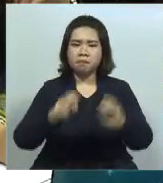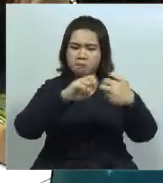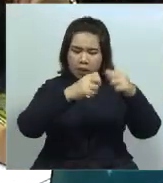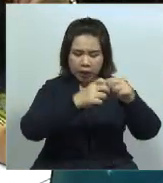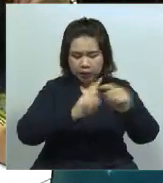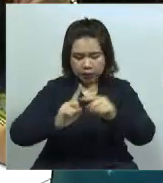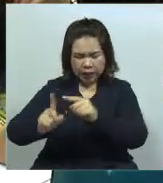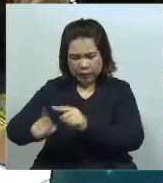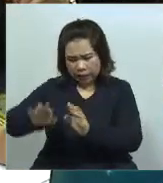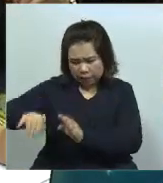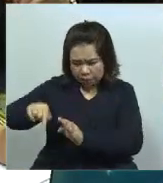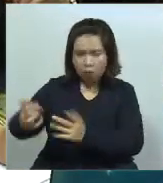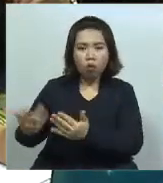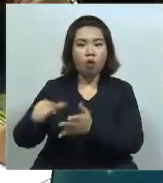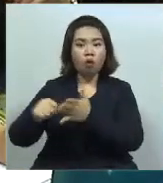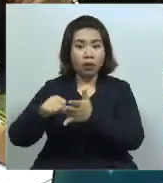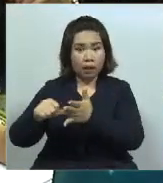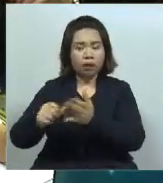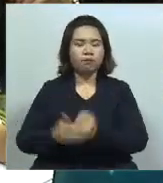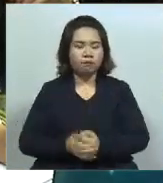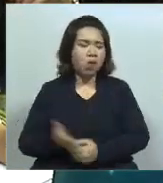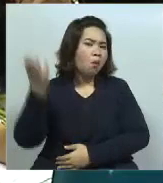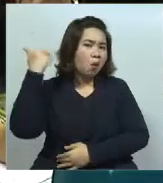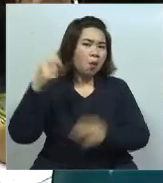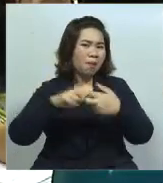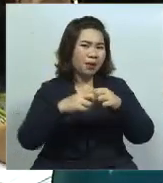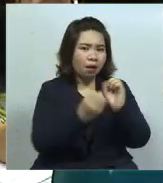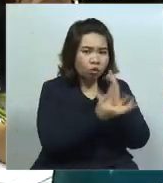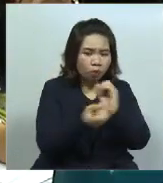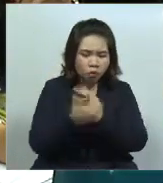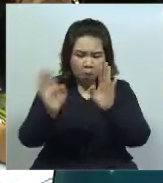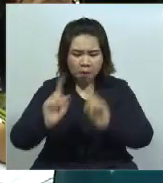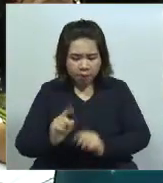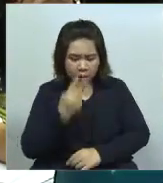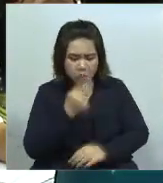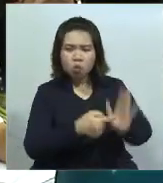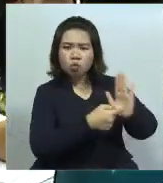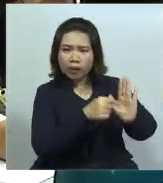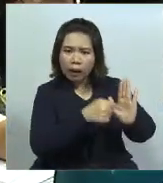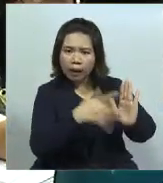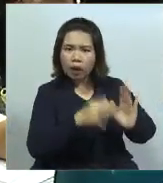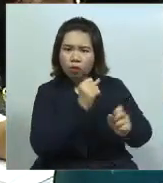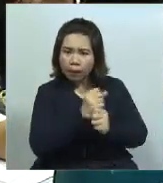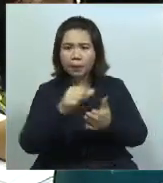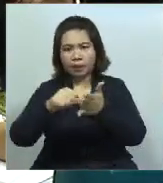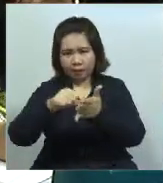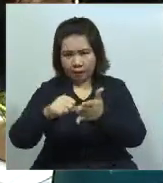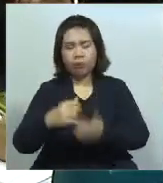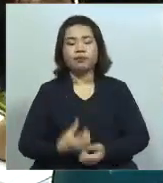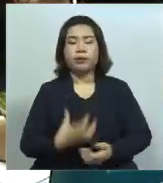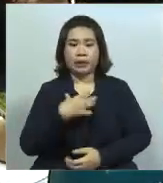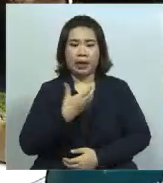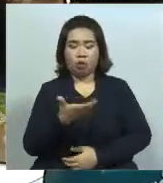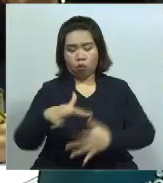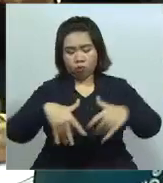มากมายที่รอการแก้ไขรวมทั้งนำบทเรียนในอดีตมาเป็นแนวทางในปัจจุบันพร้อมขอให้ประชาชนมีส่วนร่วมในการ